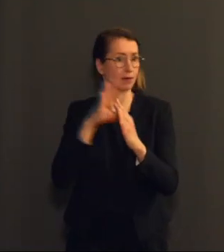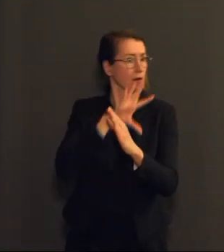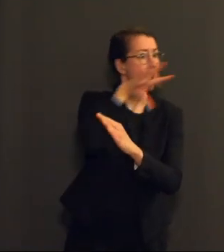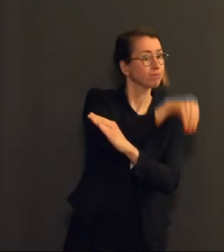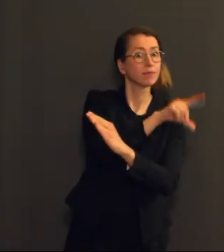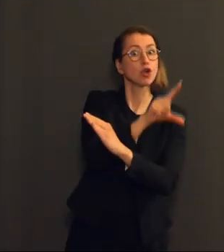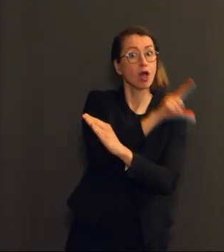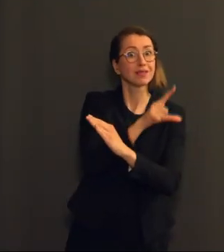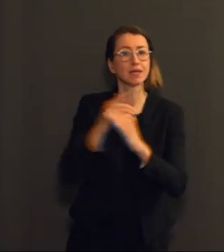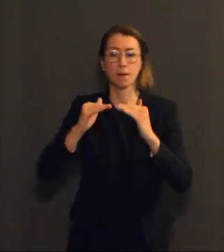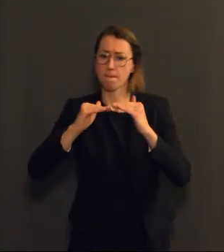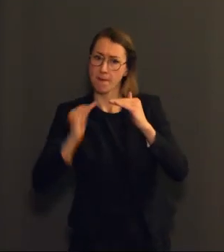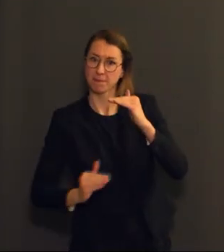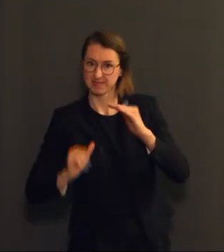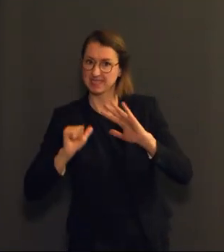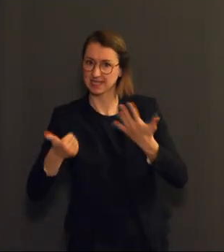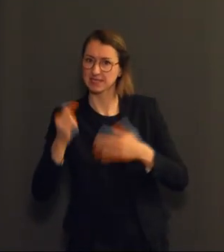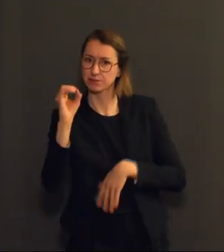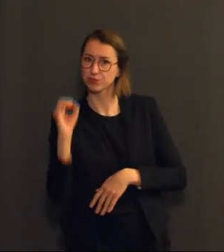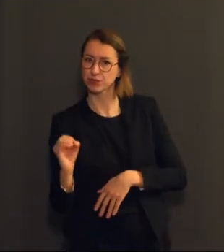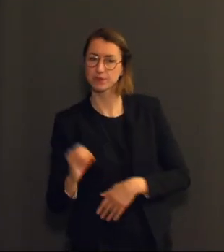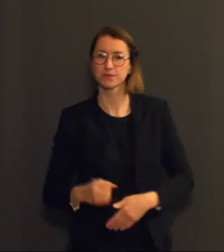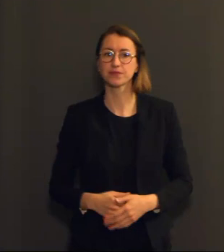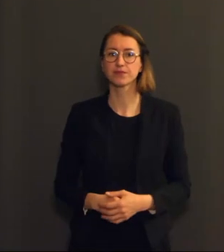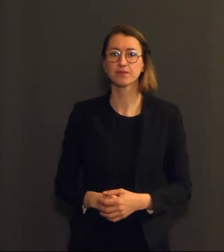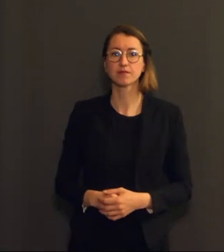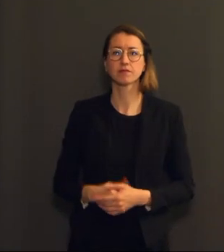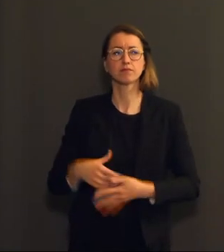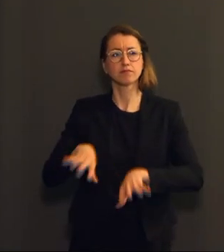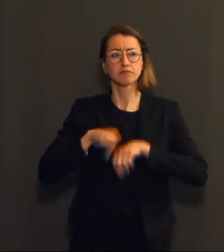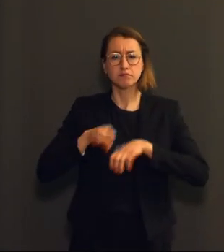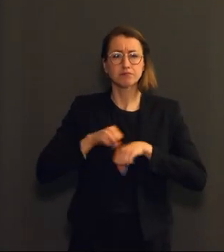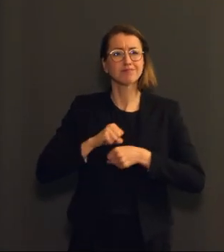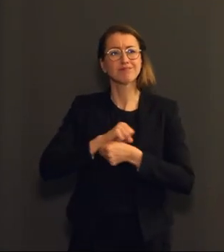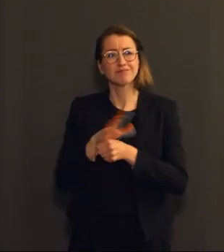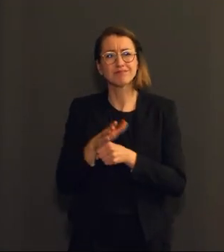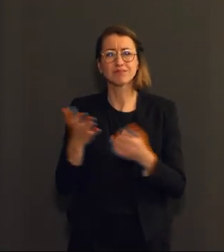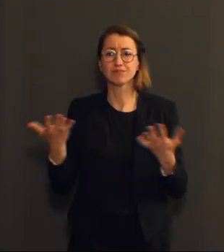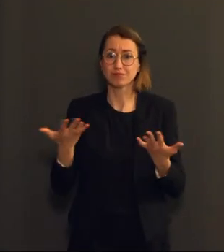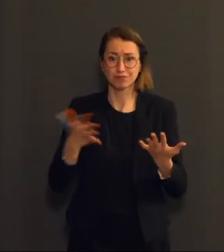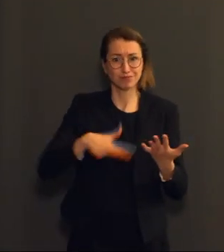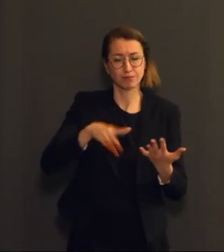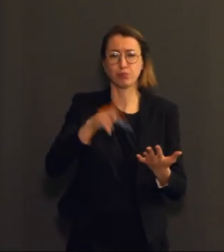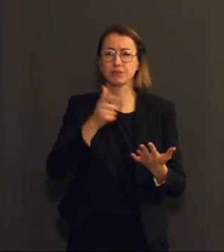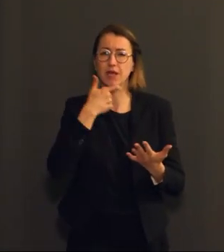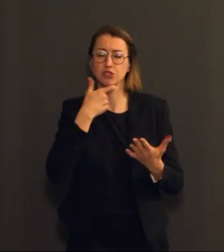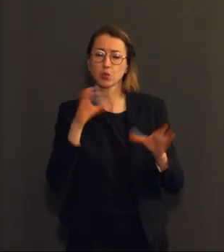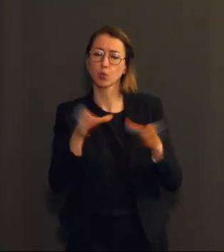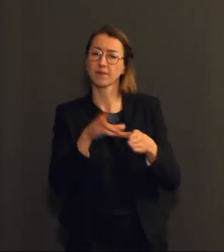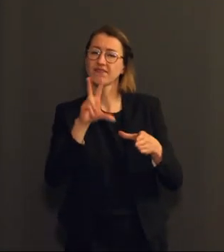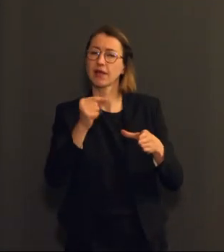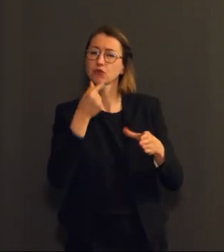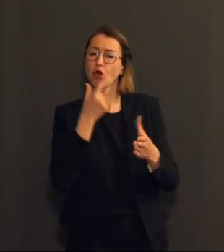d'infection est toujours le plus élevé actuellement chez les personnes dans la vingtaine. Chez les adolescents, le nombre de